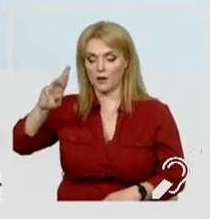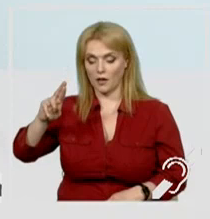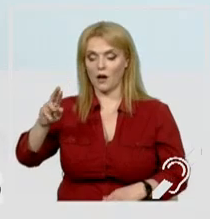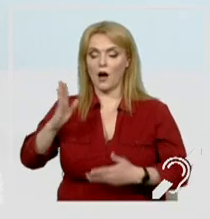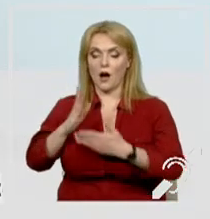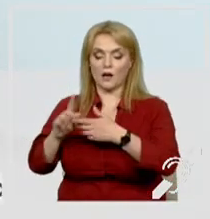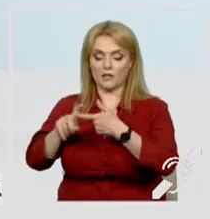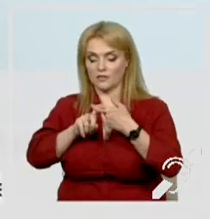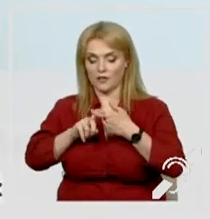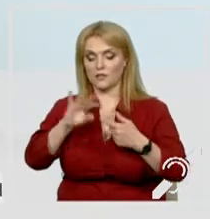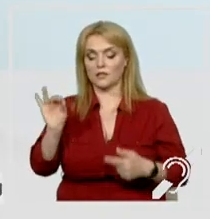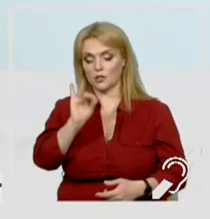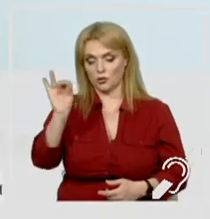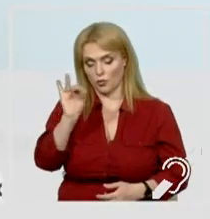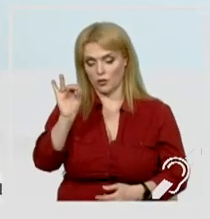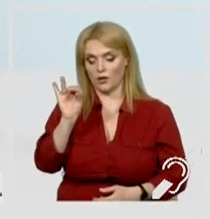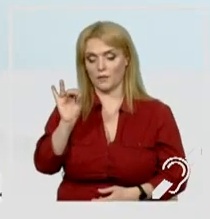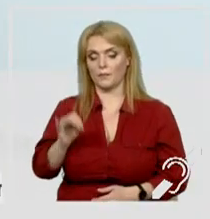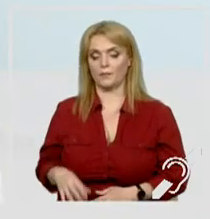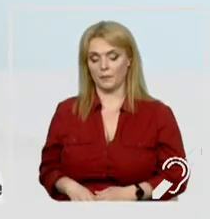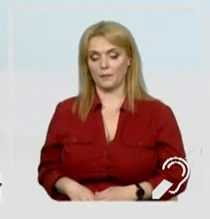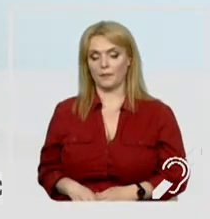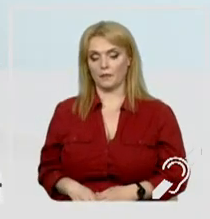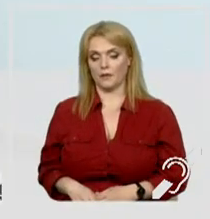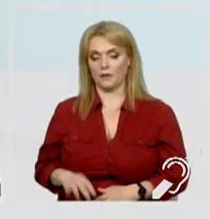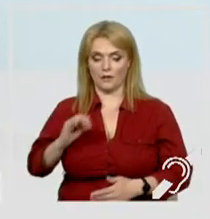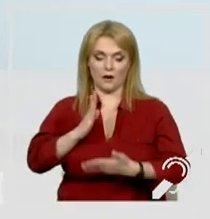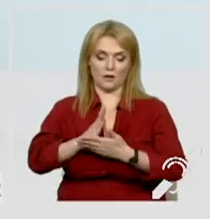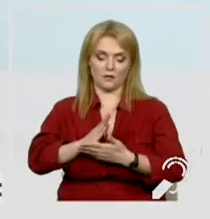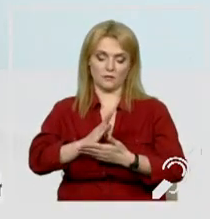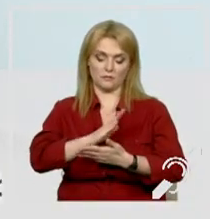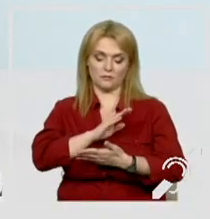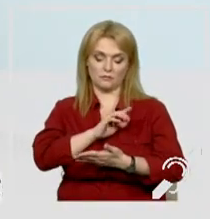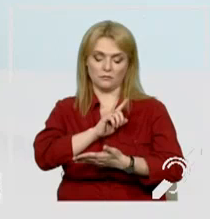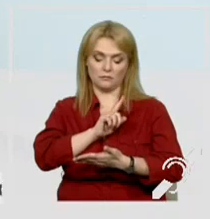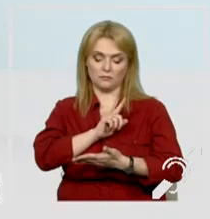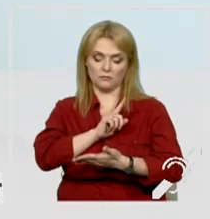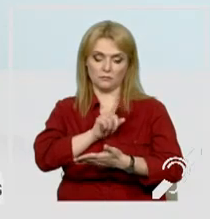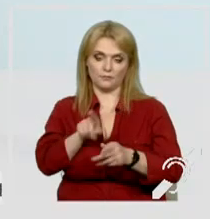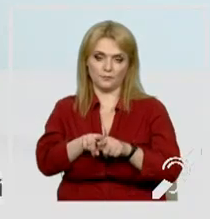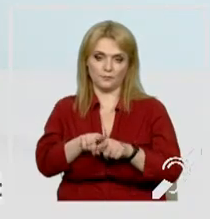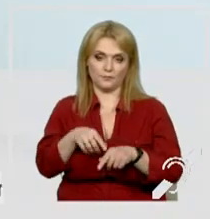rolului artistului în societate și dorim, practic, să